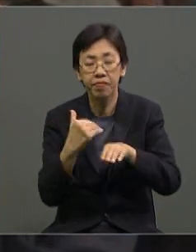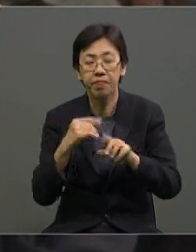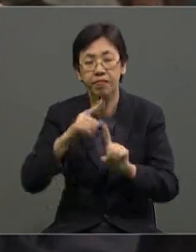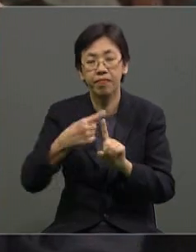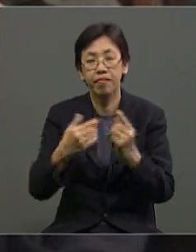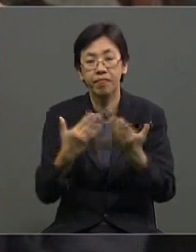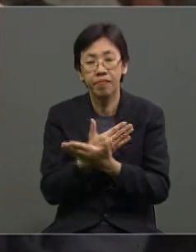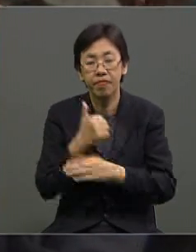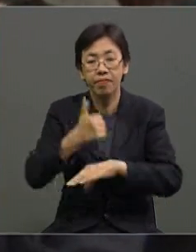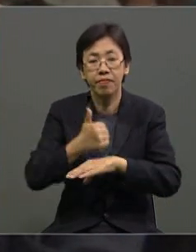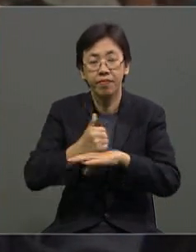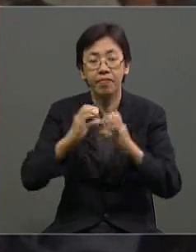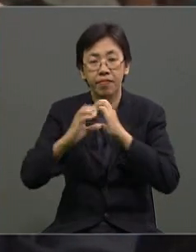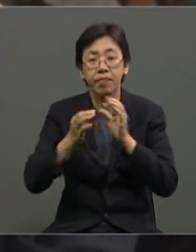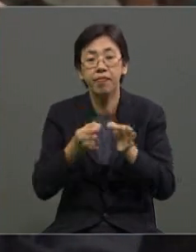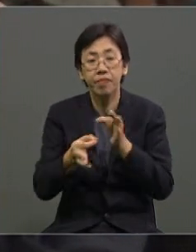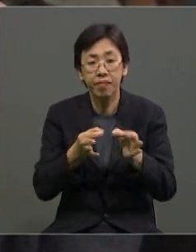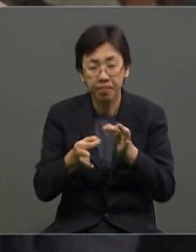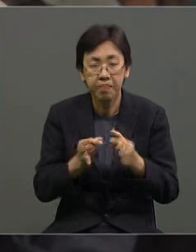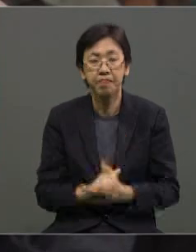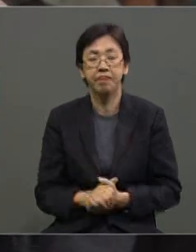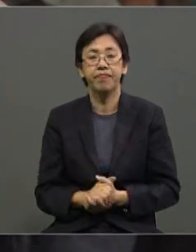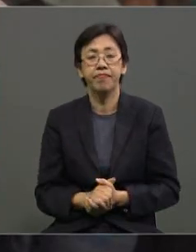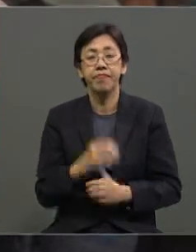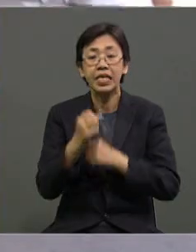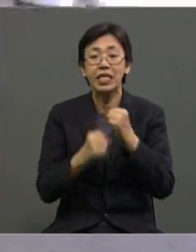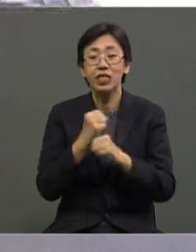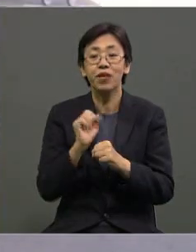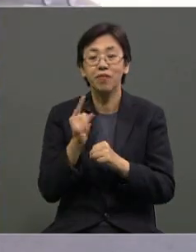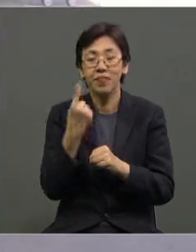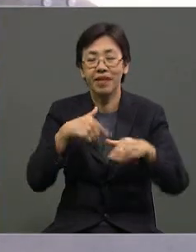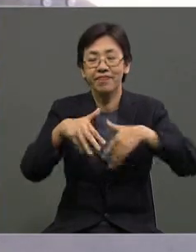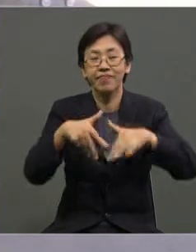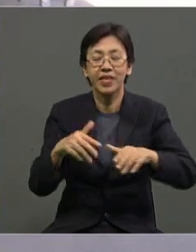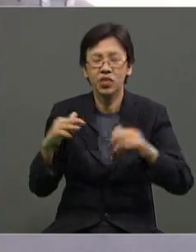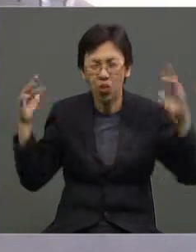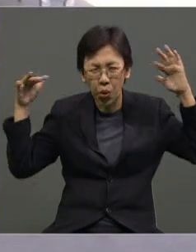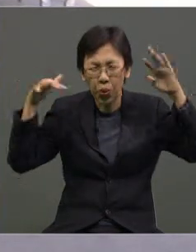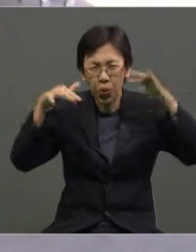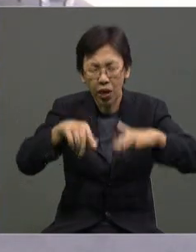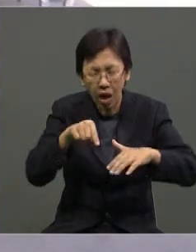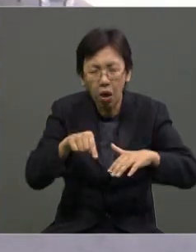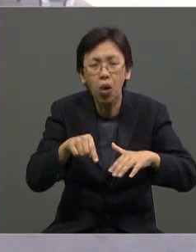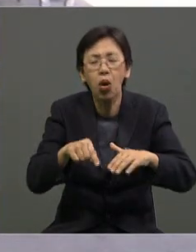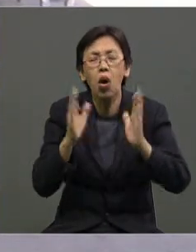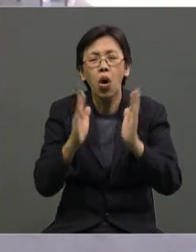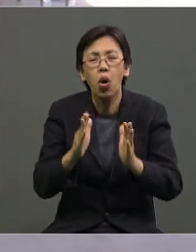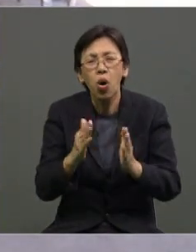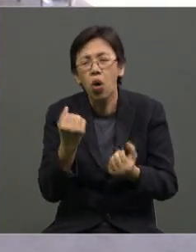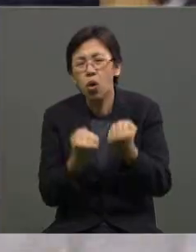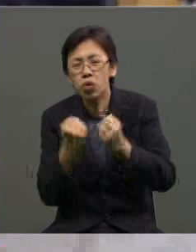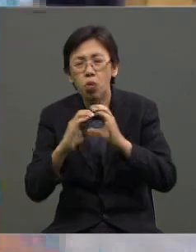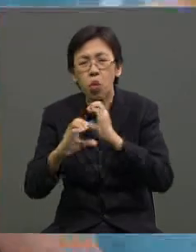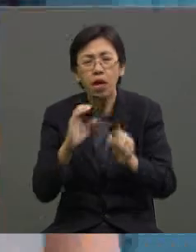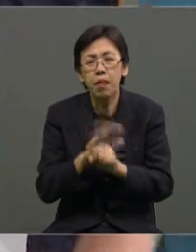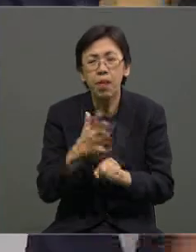ทนกรรมการผู้จัดการใหญ่ของบขส.ชี้แจงอย่างนี้นะครับในช่วงเทศกาลปีใหม่เนี่ยมีประชาชนเดินทางเยอะก็ทำให้รถโดยสารในเที่ยววิ่งป